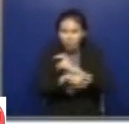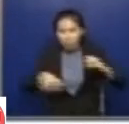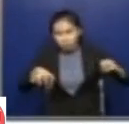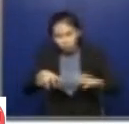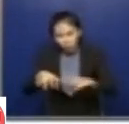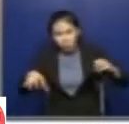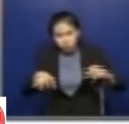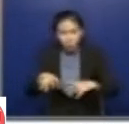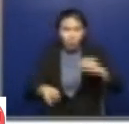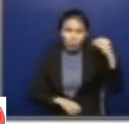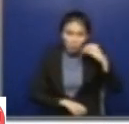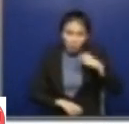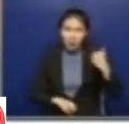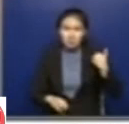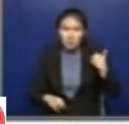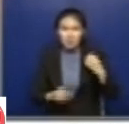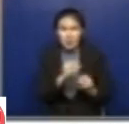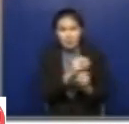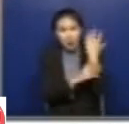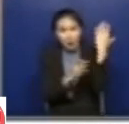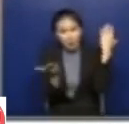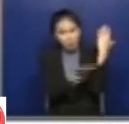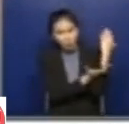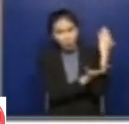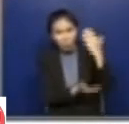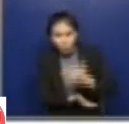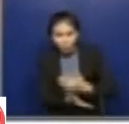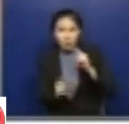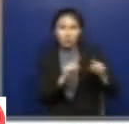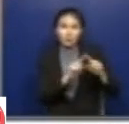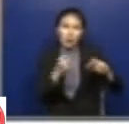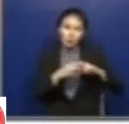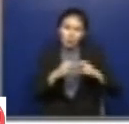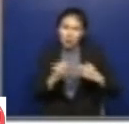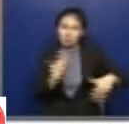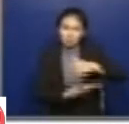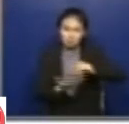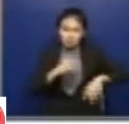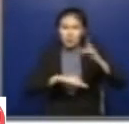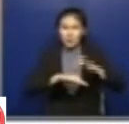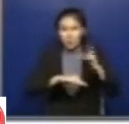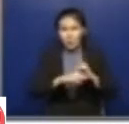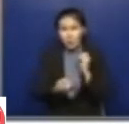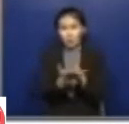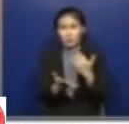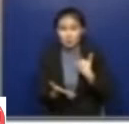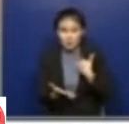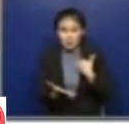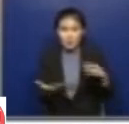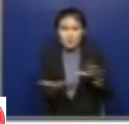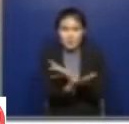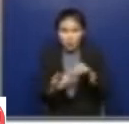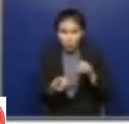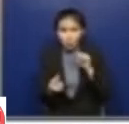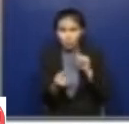ลอดจนมีการตัดไม้ทำลายป่าคุกคามความหลากหลายทางชีวภาพด้านสังคมที่สารพิษและโลหะ